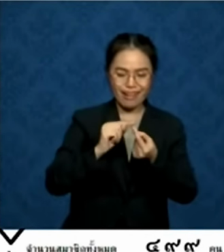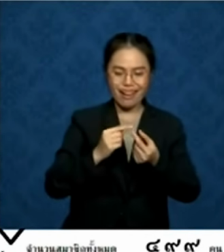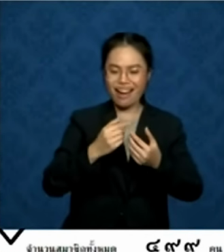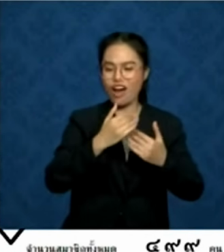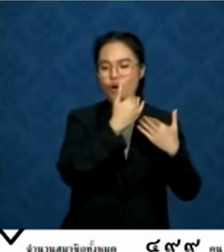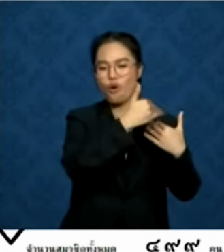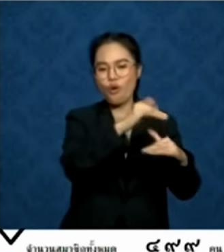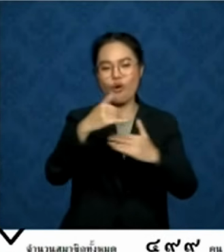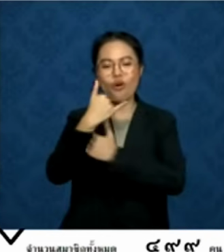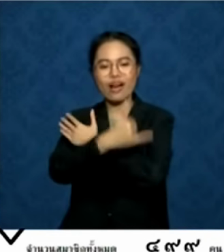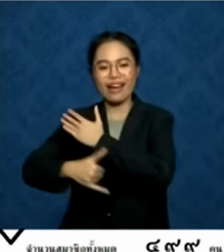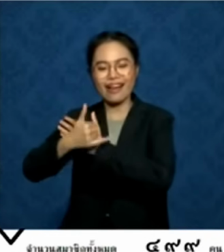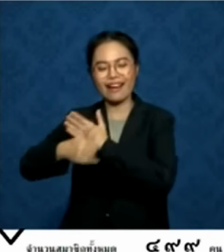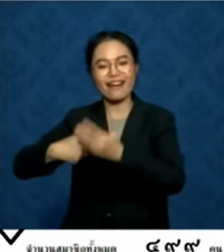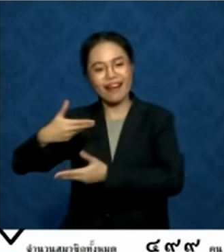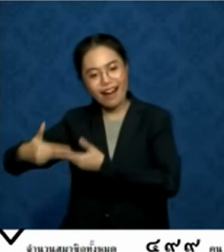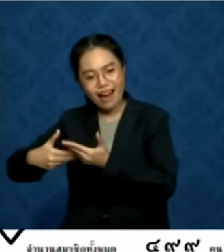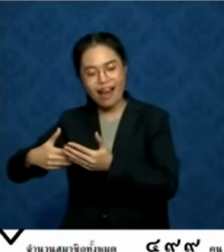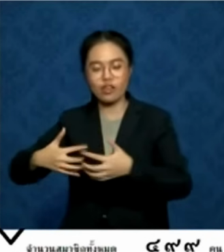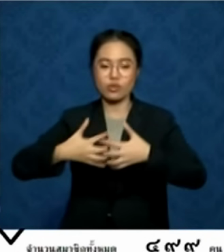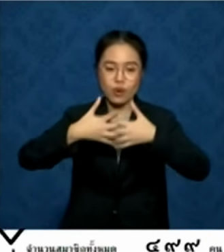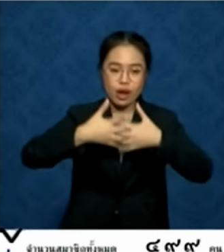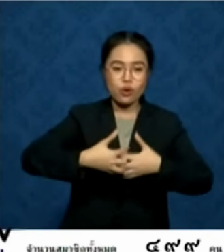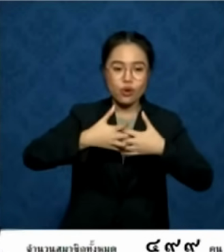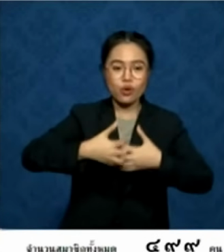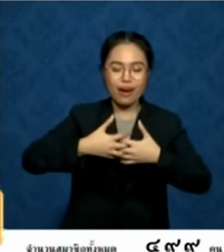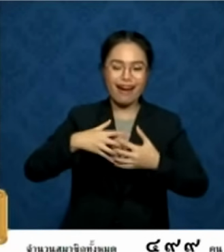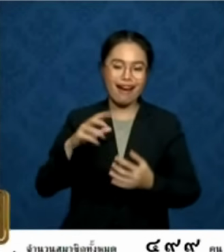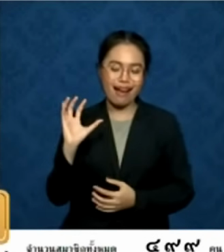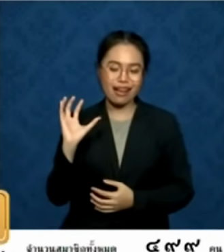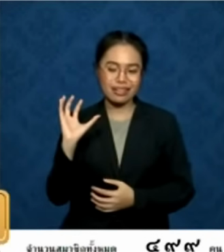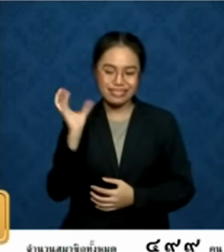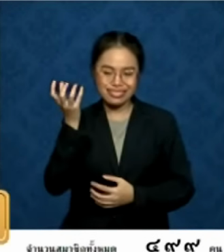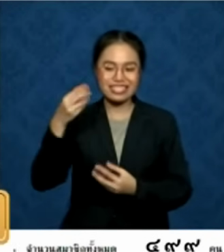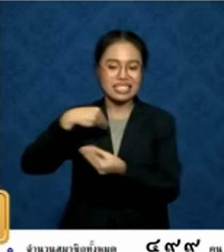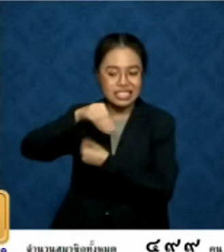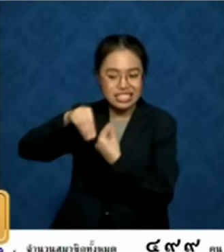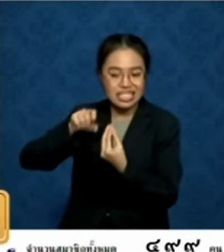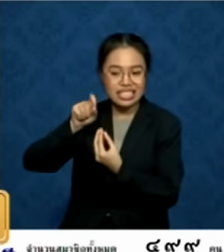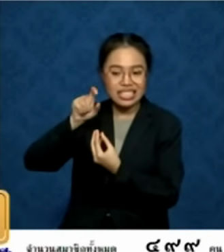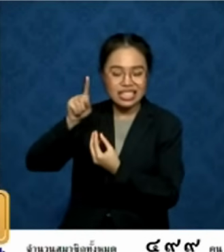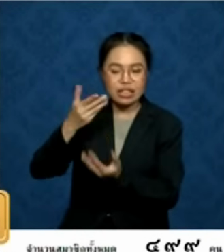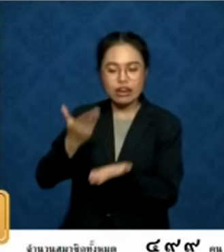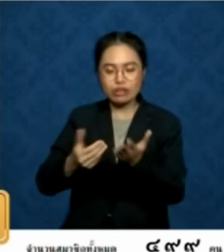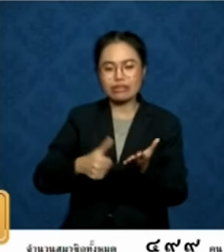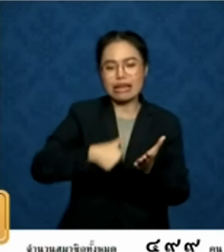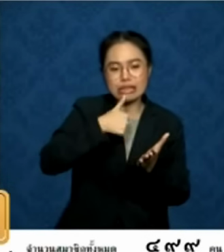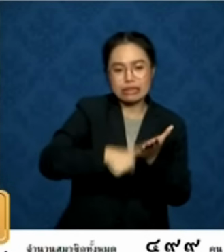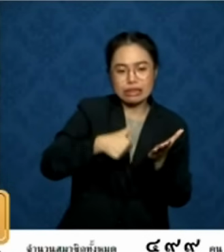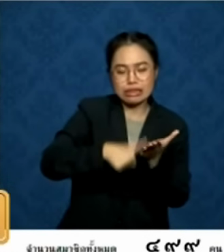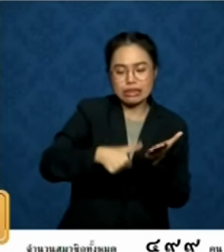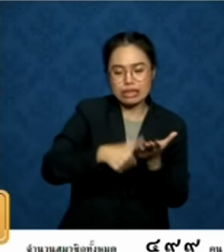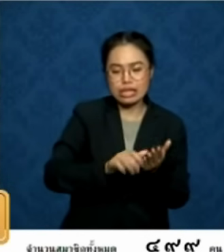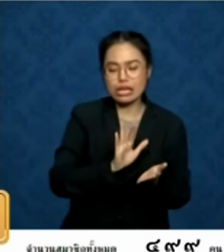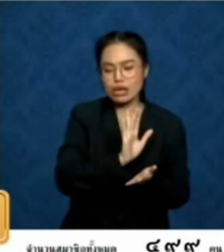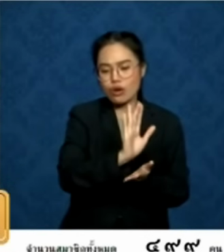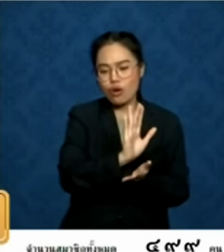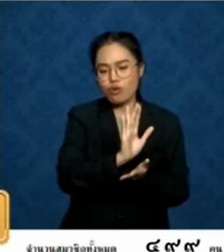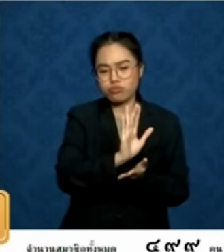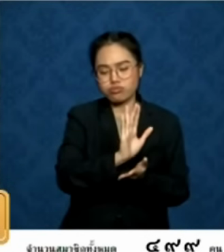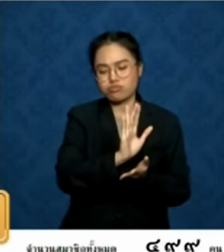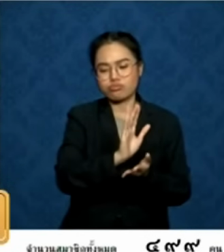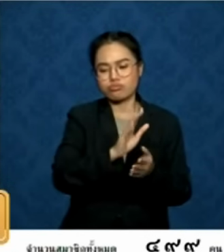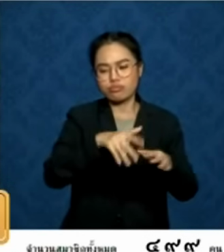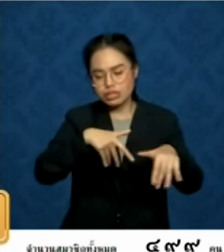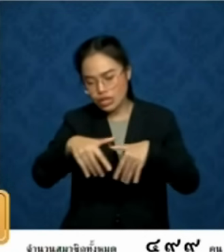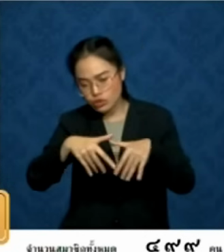ผลิตอุตสาหกรรมเศรษฐกิจโลกรวมทั้งภาระหนี้สินครัวเรือนและภาคธุรกิจที่ยังอยู่ในระดับสูงและ